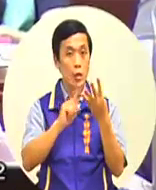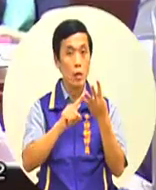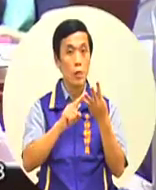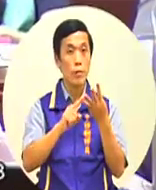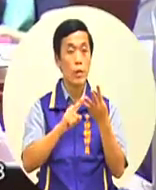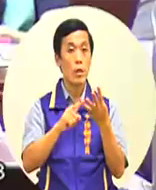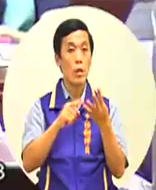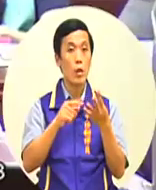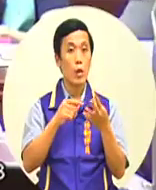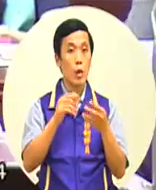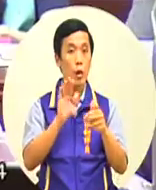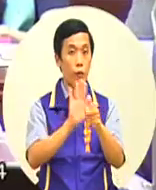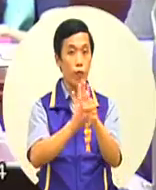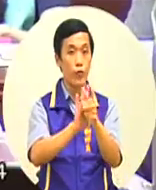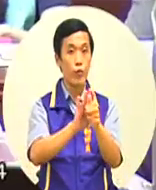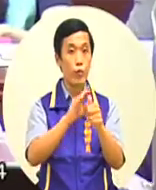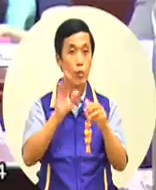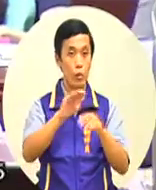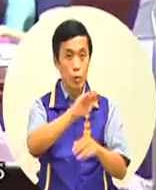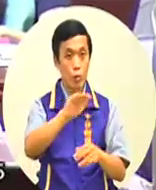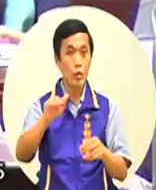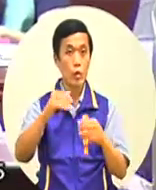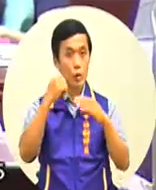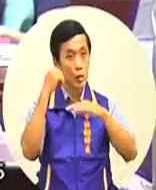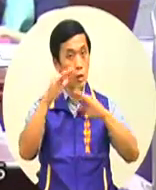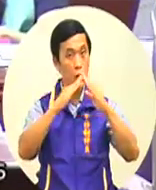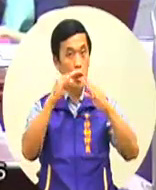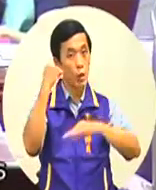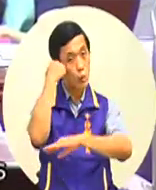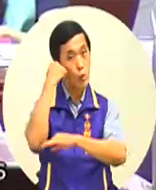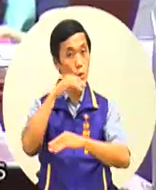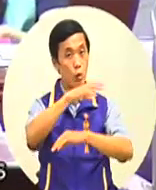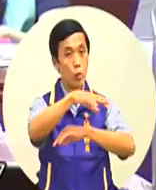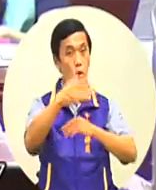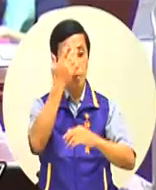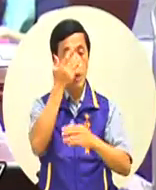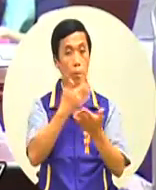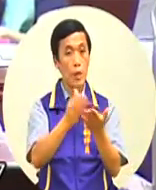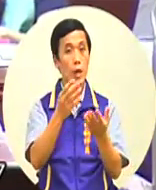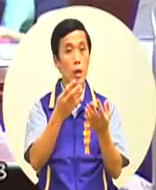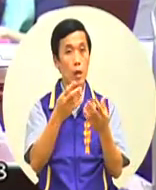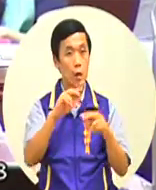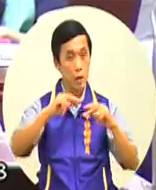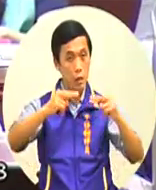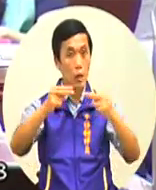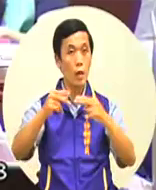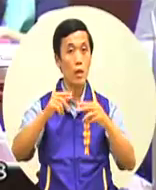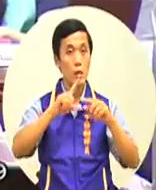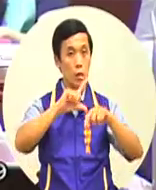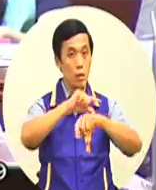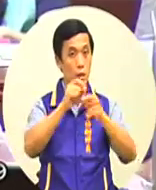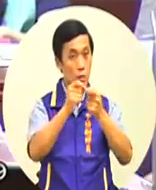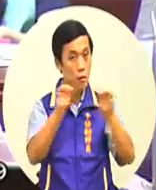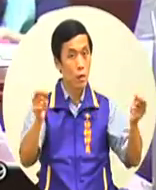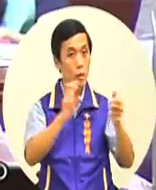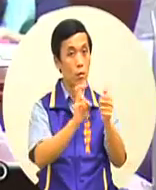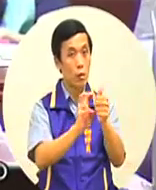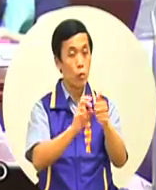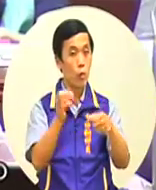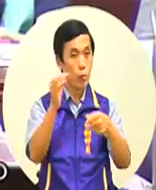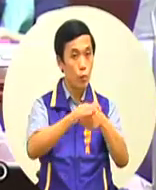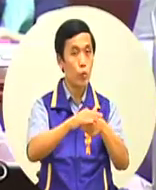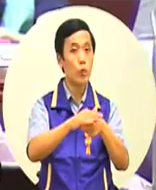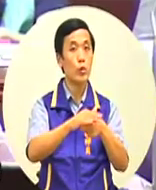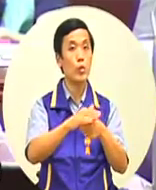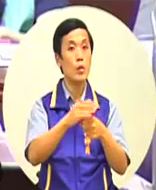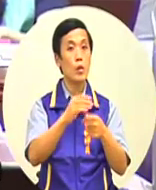营养餐饮，还有辅具、居家无障碍环境改善，还有公费安置在长照机构的一些补助费用，